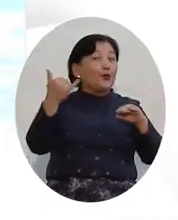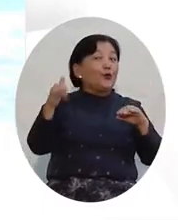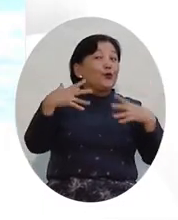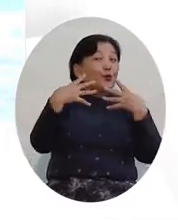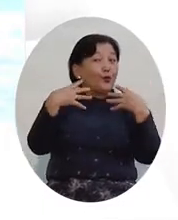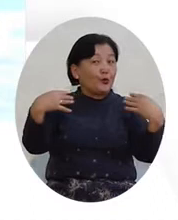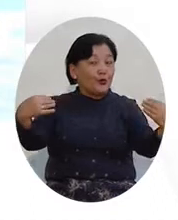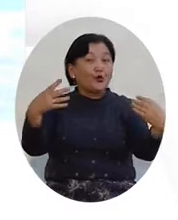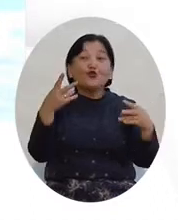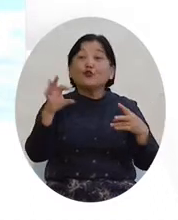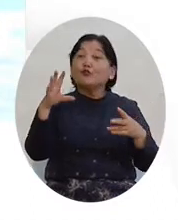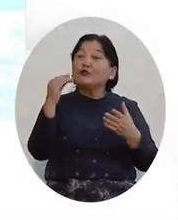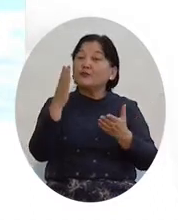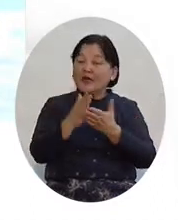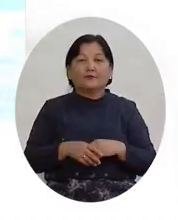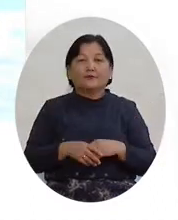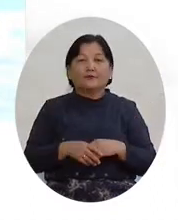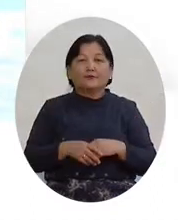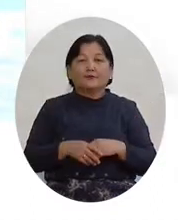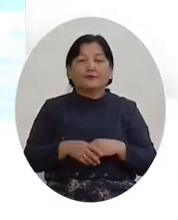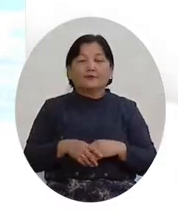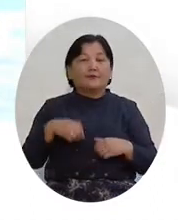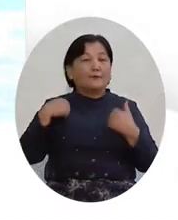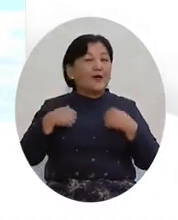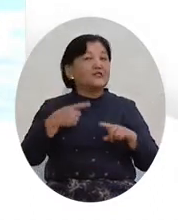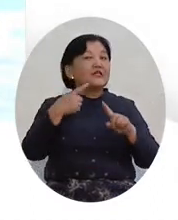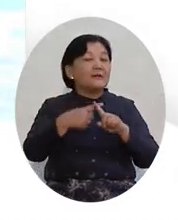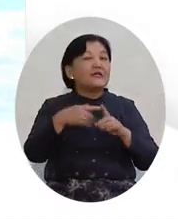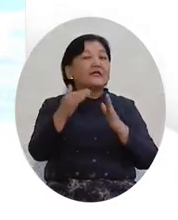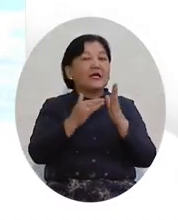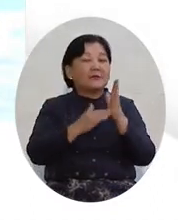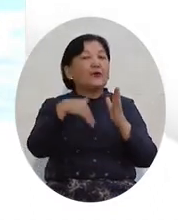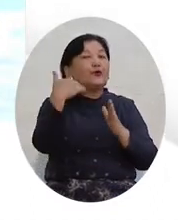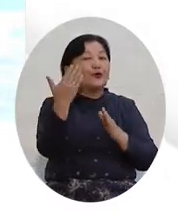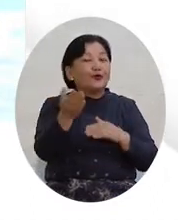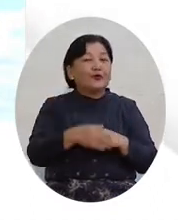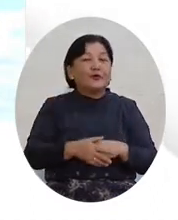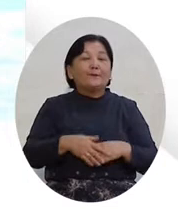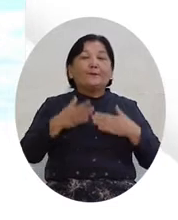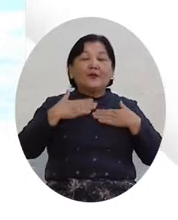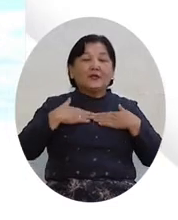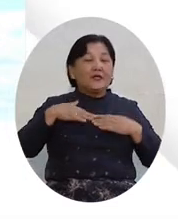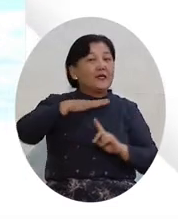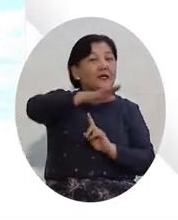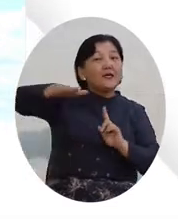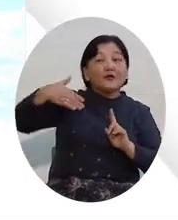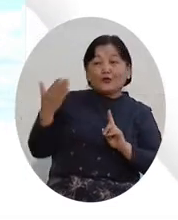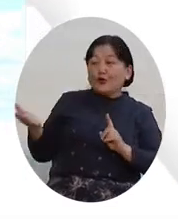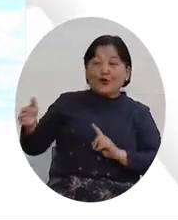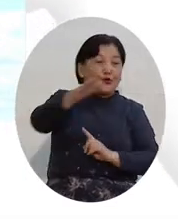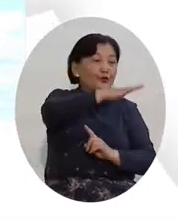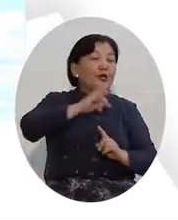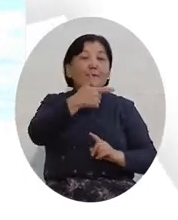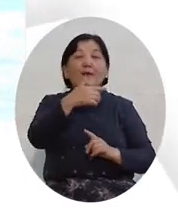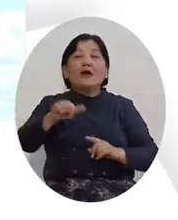бэ? Тоочм бичээрэй. Багш нь нэмэлтээр тайлбар өгье. Бидний эргэн тойронд буй бүхий